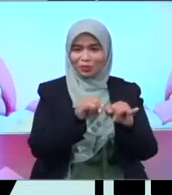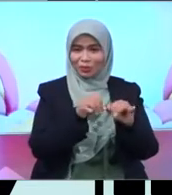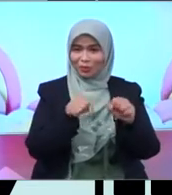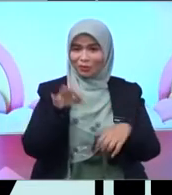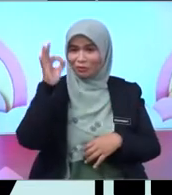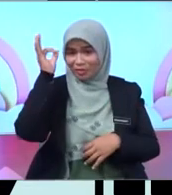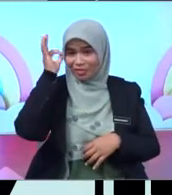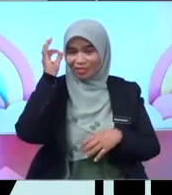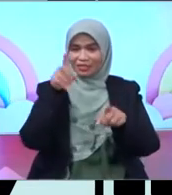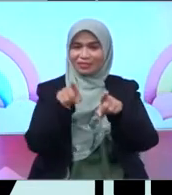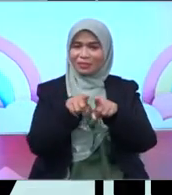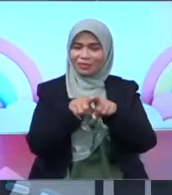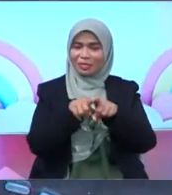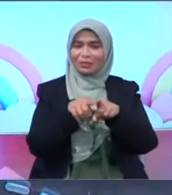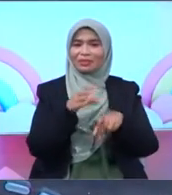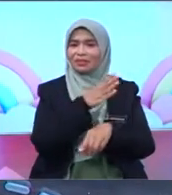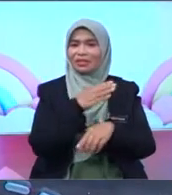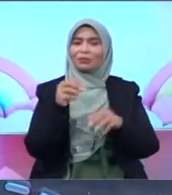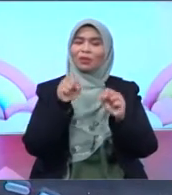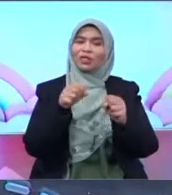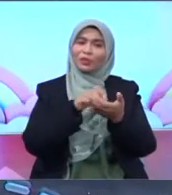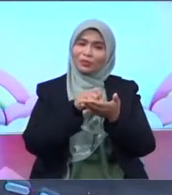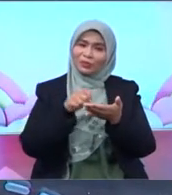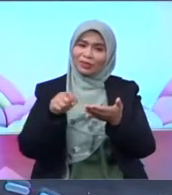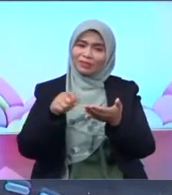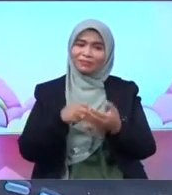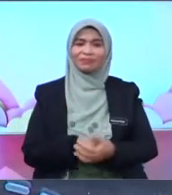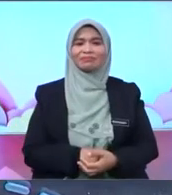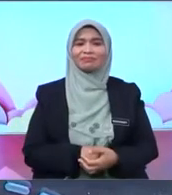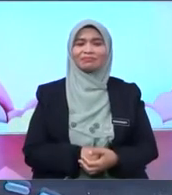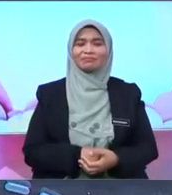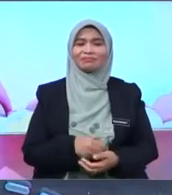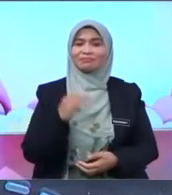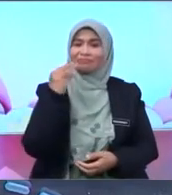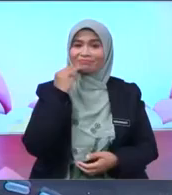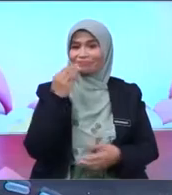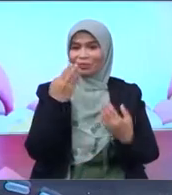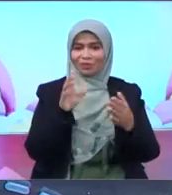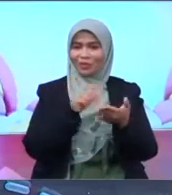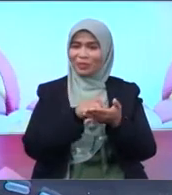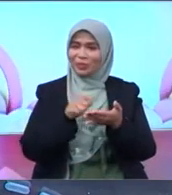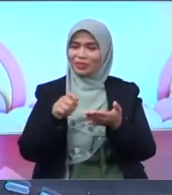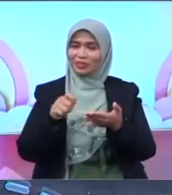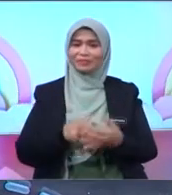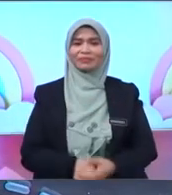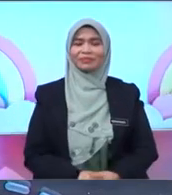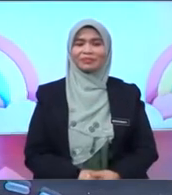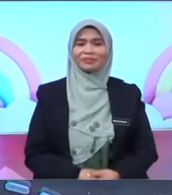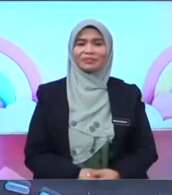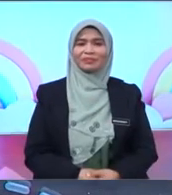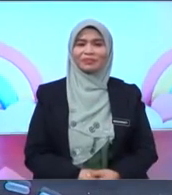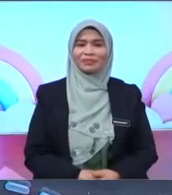pasti kita tulis kilo macam Mira Mira tugas tadi kesini sego bagus saya size bagi tahu